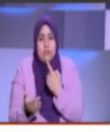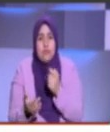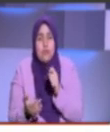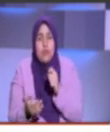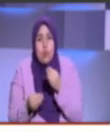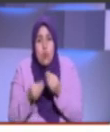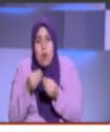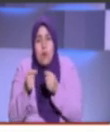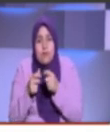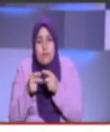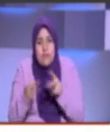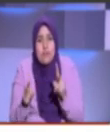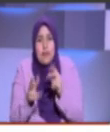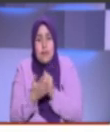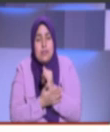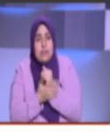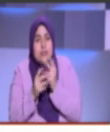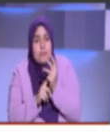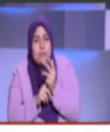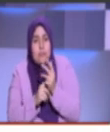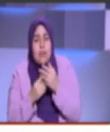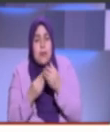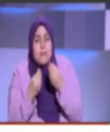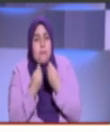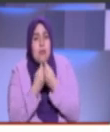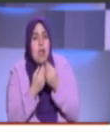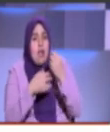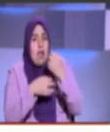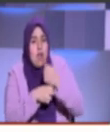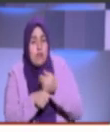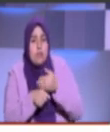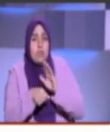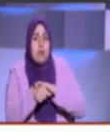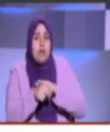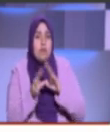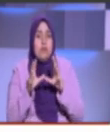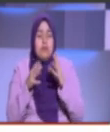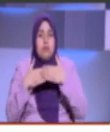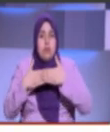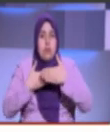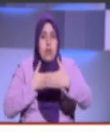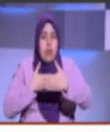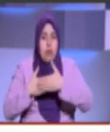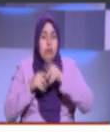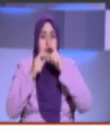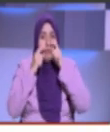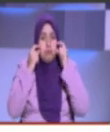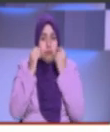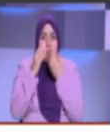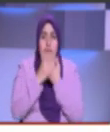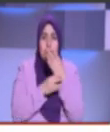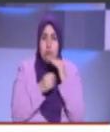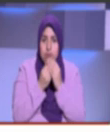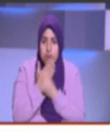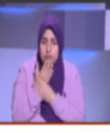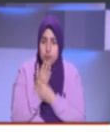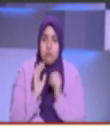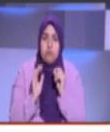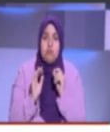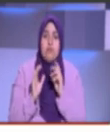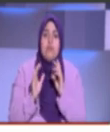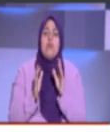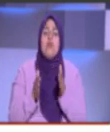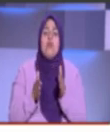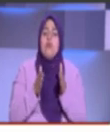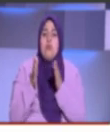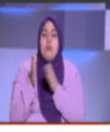تدريجي مع الحفاظ على عملية التباعد الاجتماعي وأيضا إعادة بعض المحال